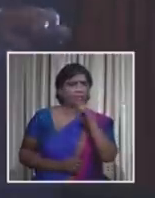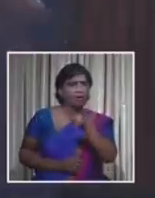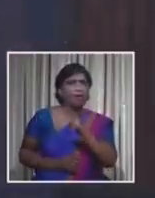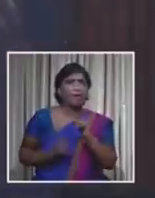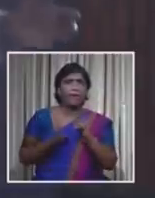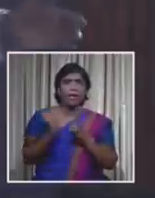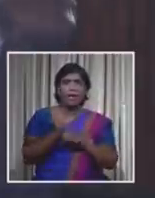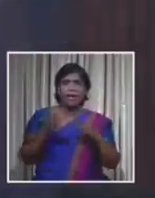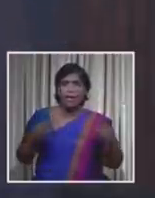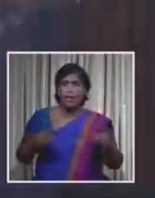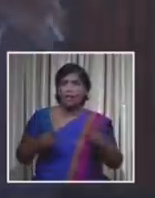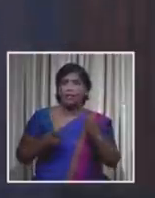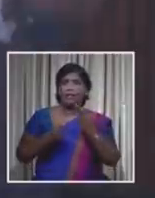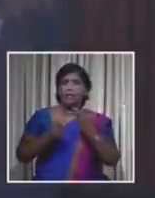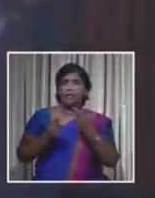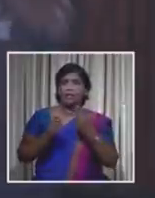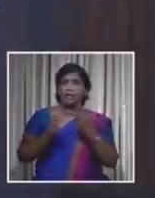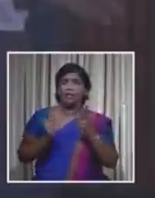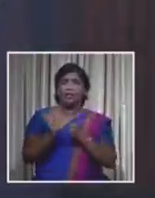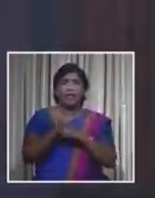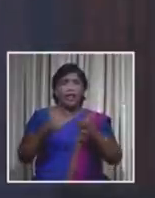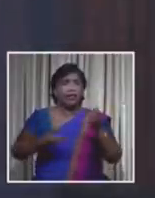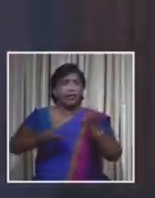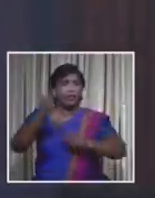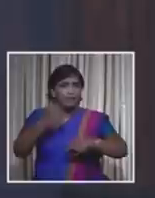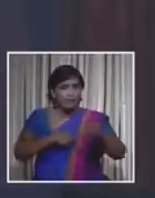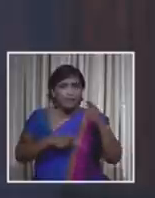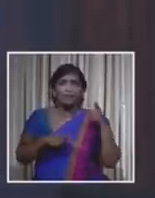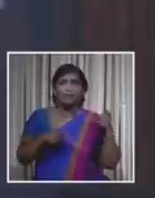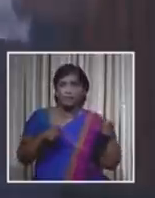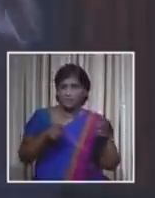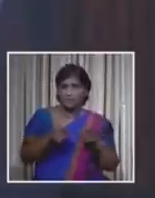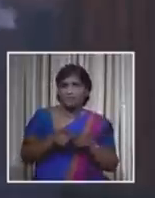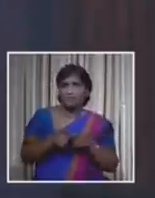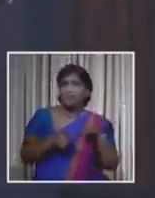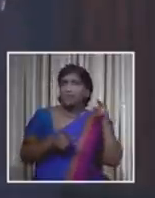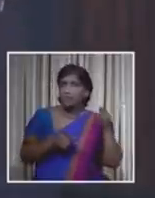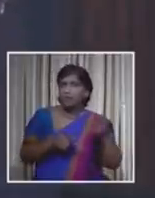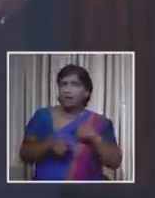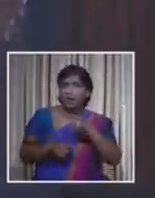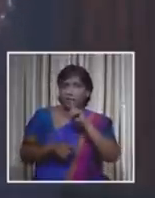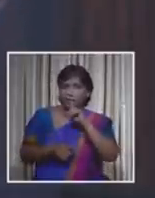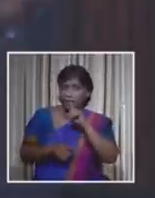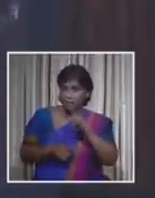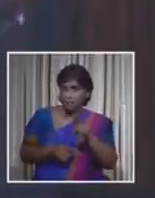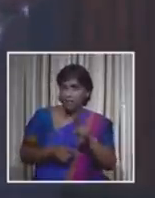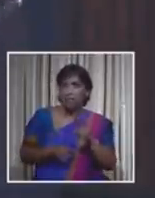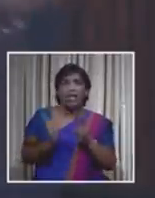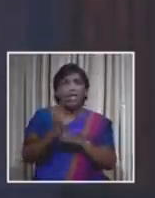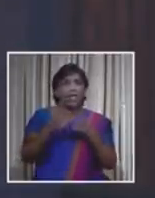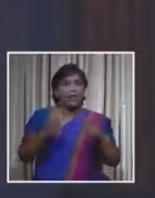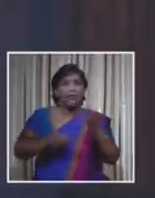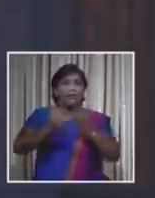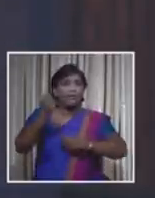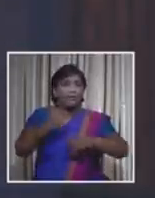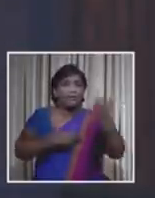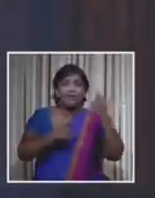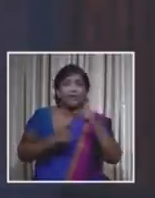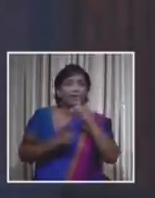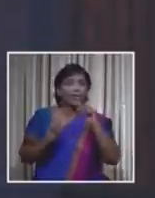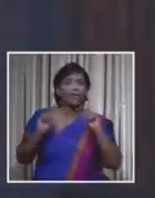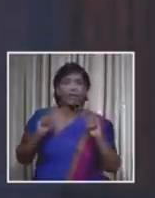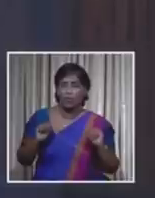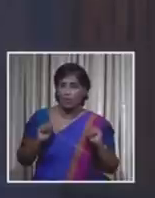පොලේ බඩු විකුණන වෙලෙන්දෙක් ඒ මම කියපු එලවලු විකුණන විදිහමට අර්ථකථනය